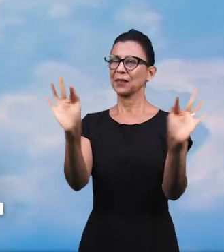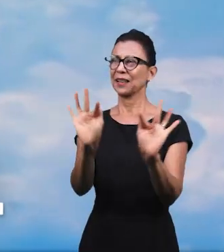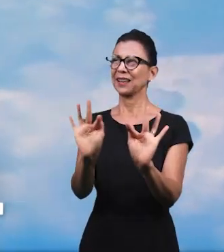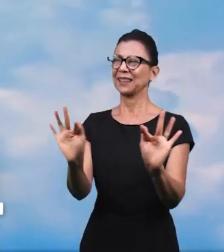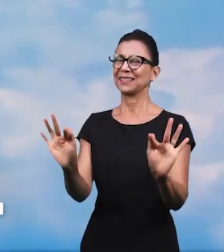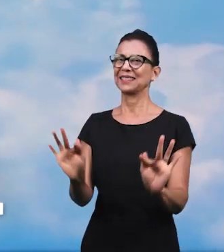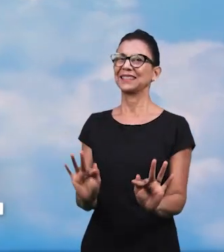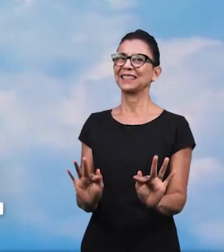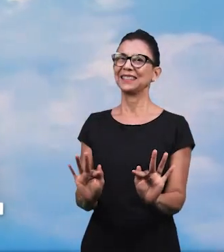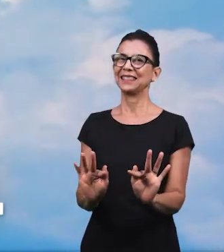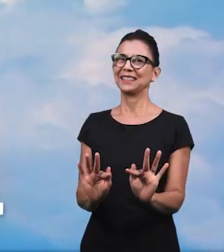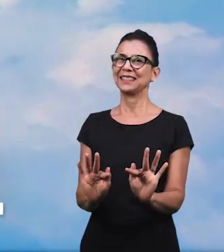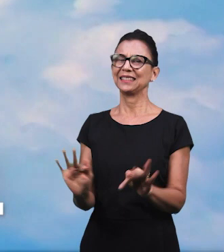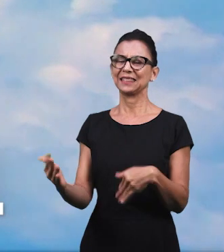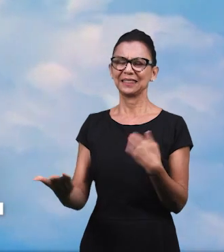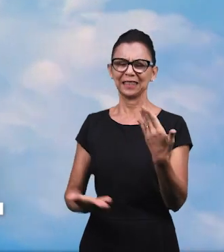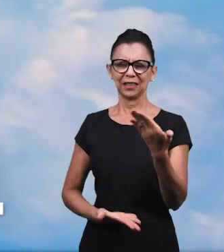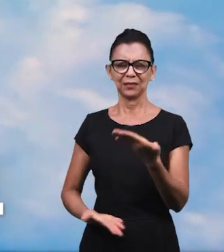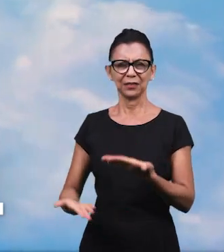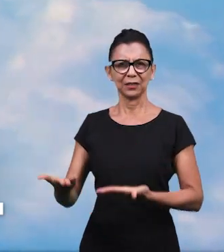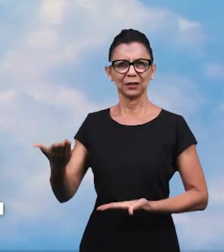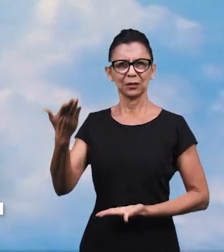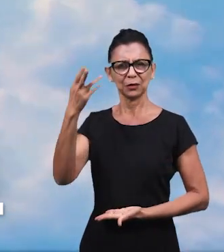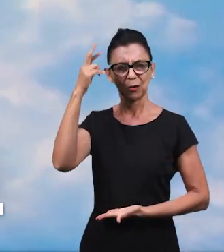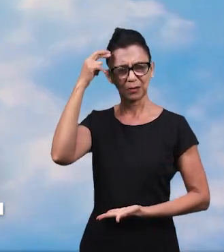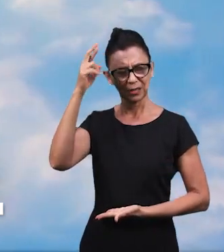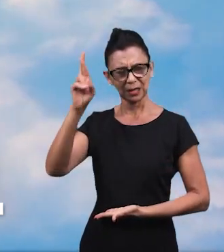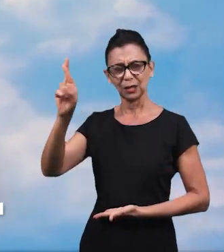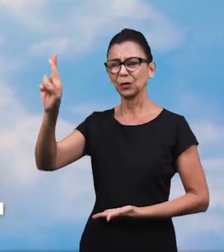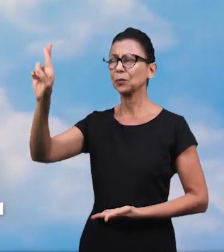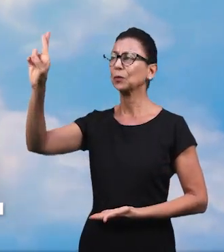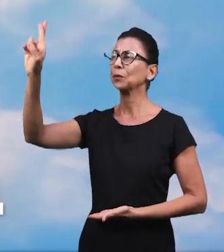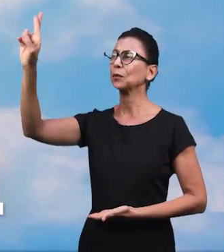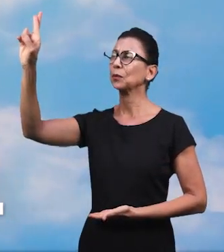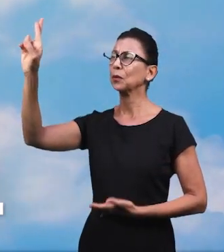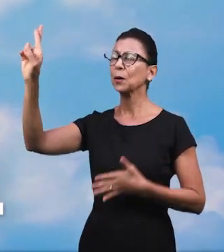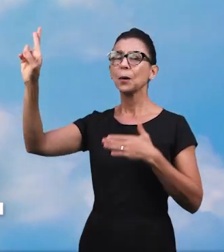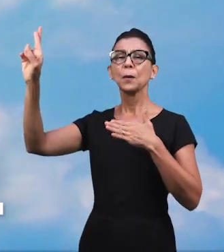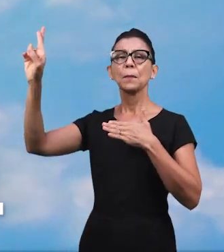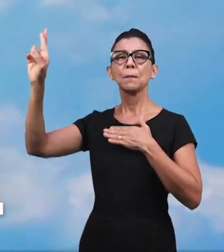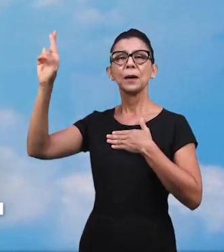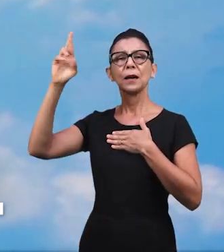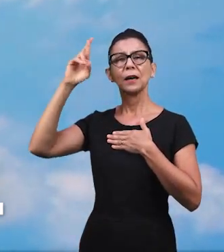Я счастлив с Иисусом, моим Господом.